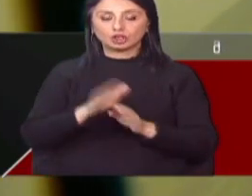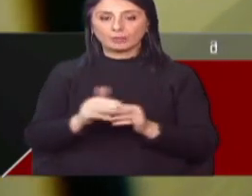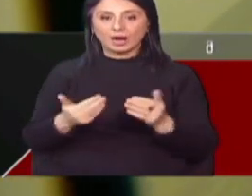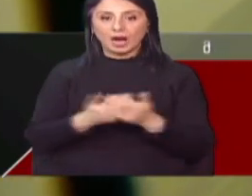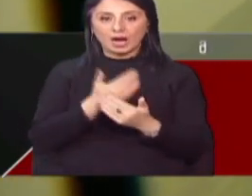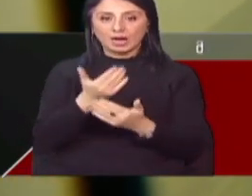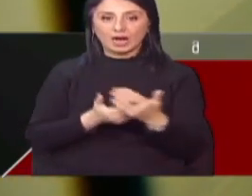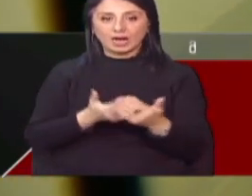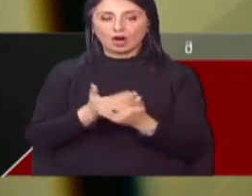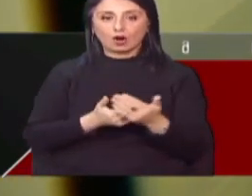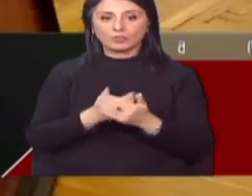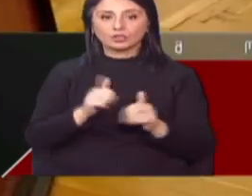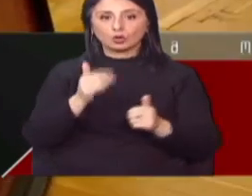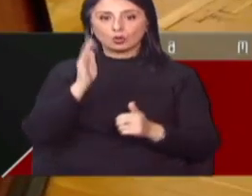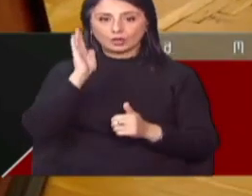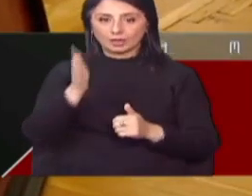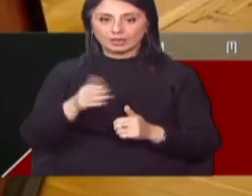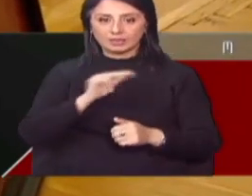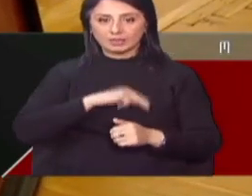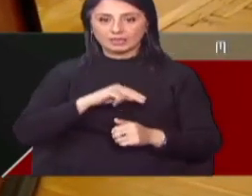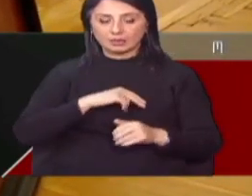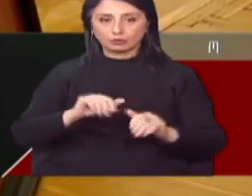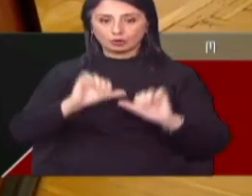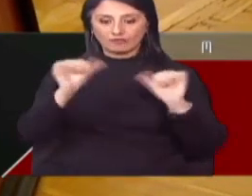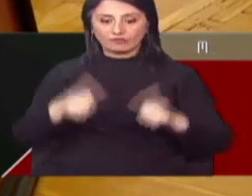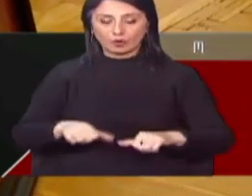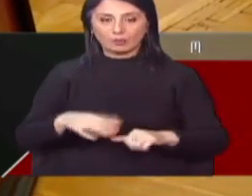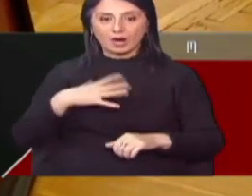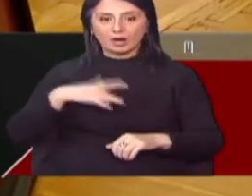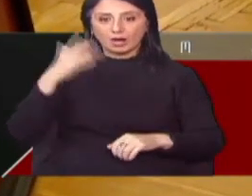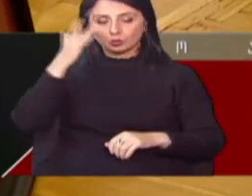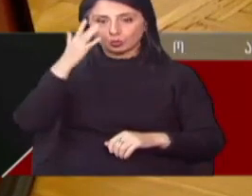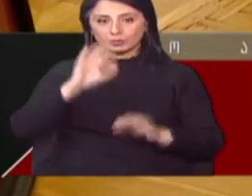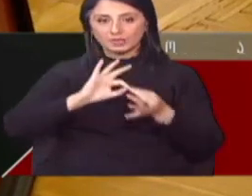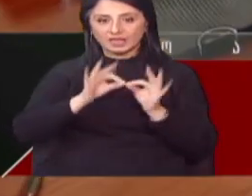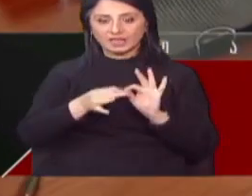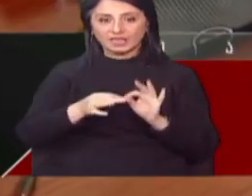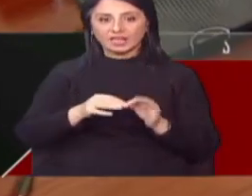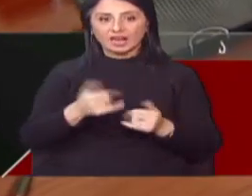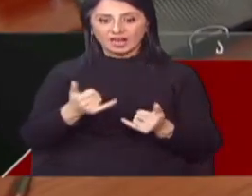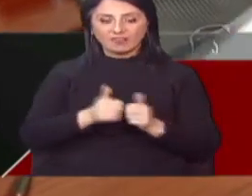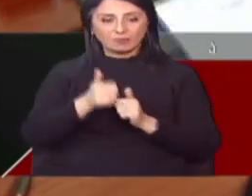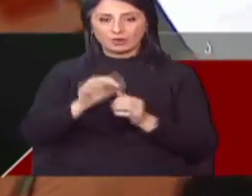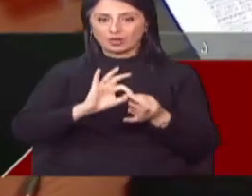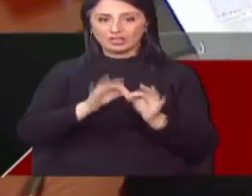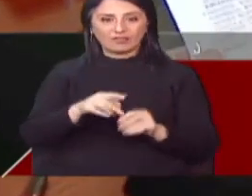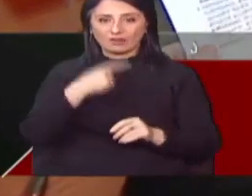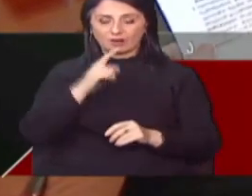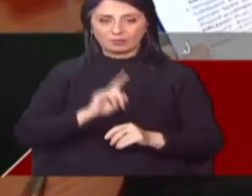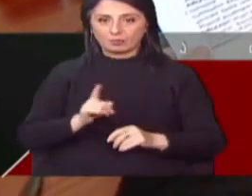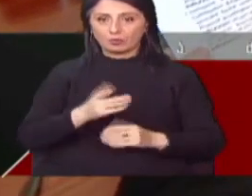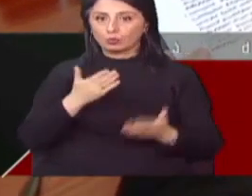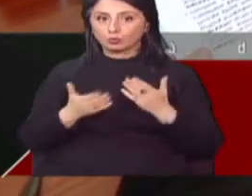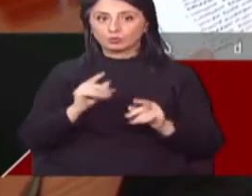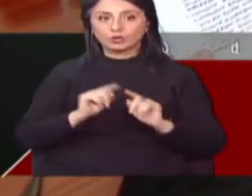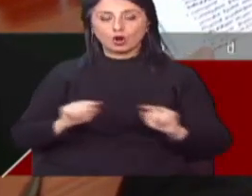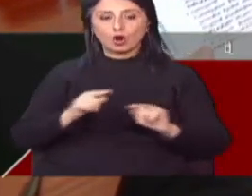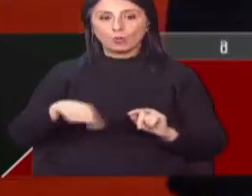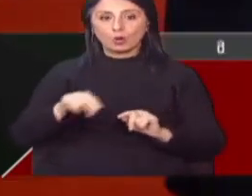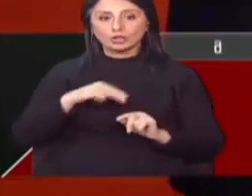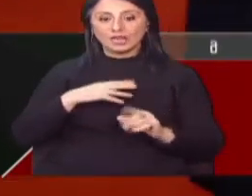ახალი რეკომენდაციები და როგორი იქნება სამუშაო ფორმატი? Ქართული ოცნება დეტალების და კონკრეტებისგან ჯერ თავს იკავებს, თუმცა